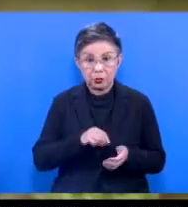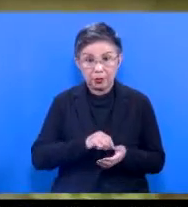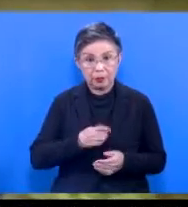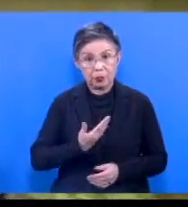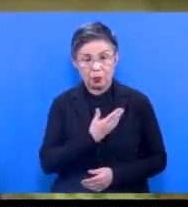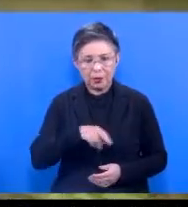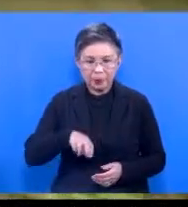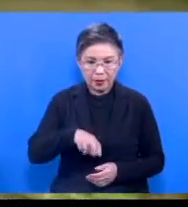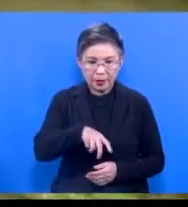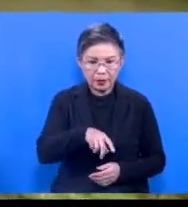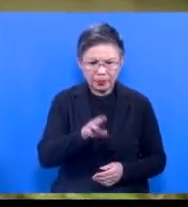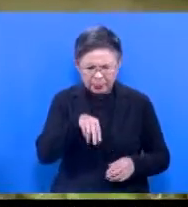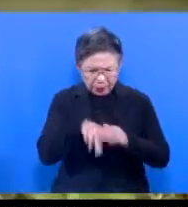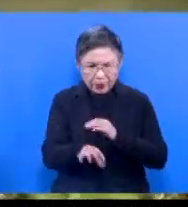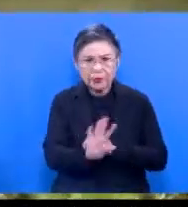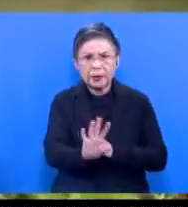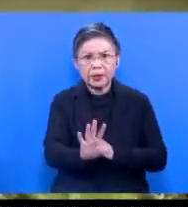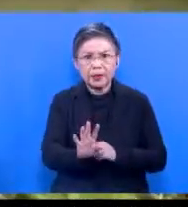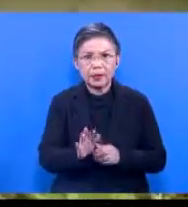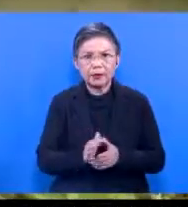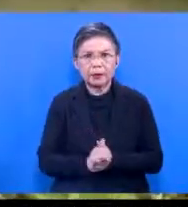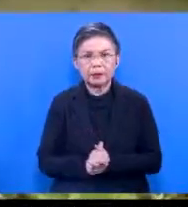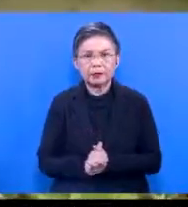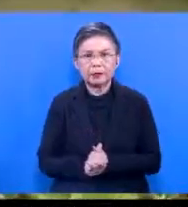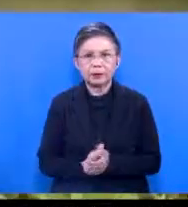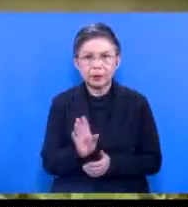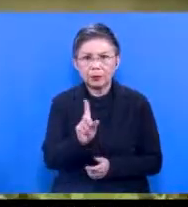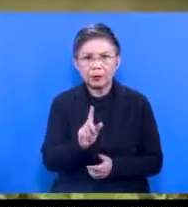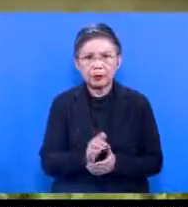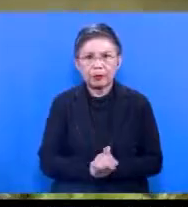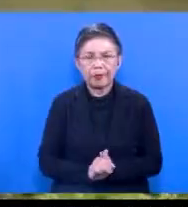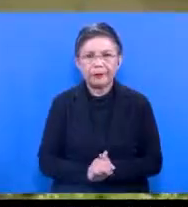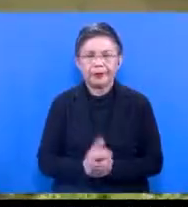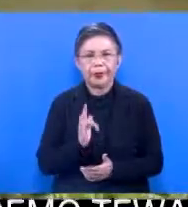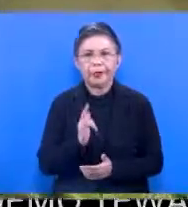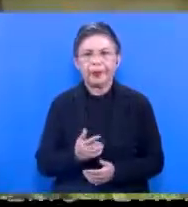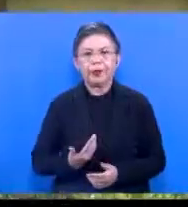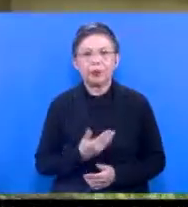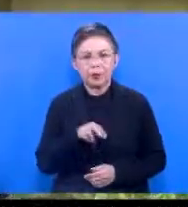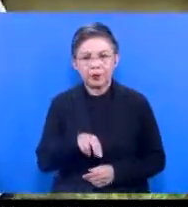saya panggil, jangan ke bawah kamu nanti, kampuh di bawah. Dia tetap aja turun ke